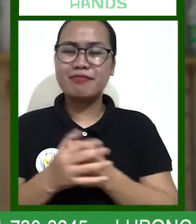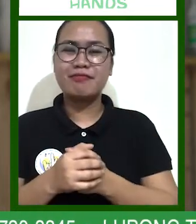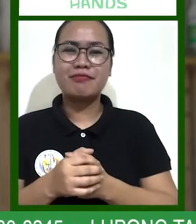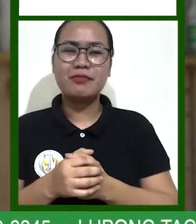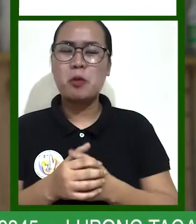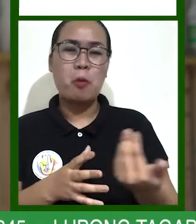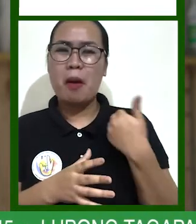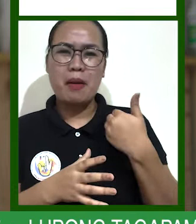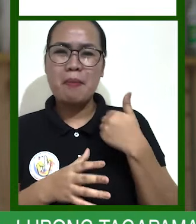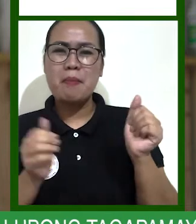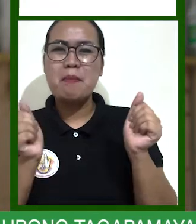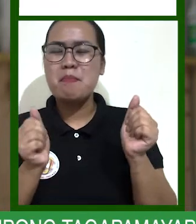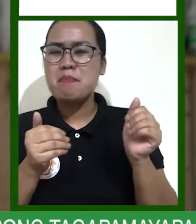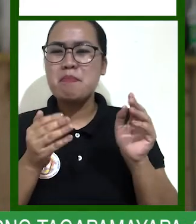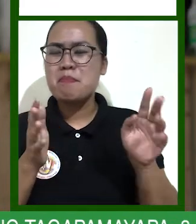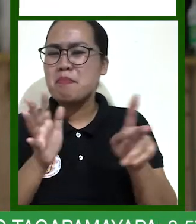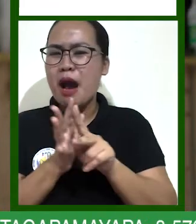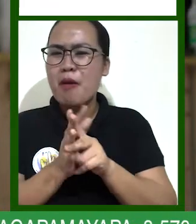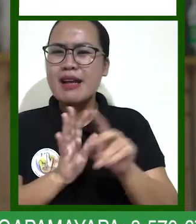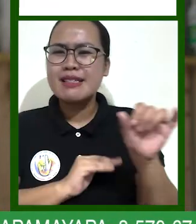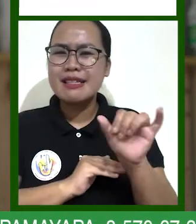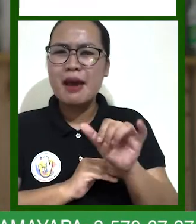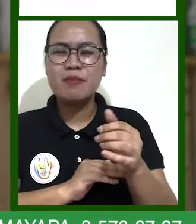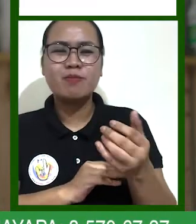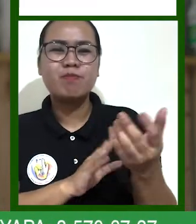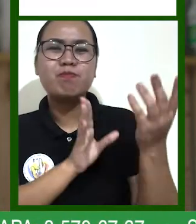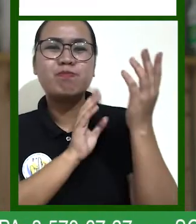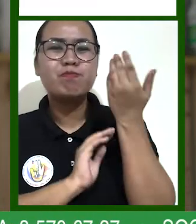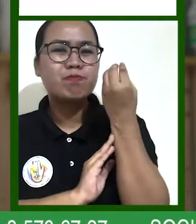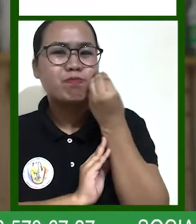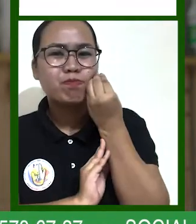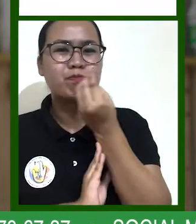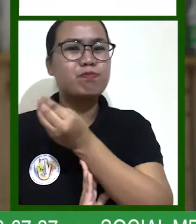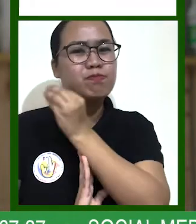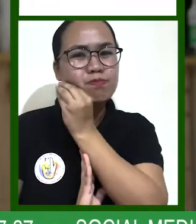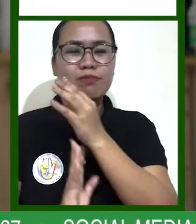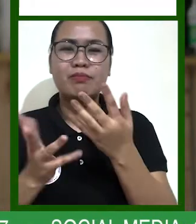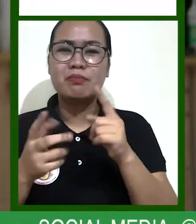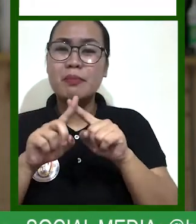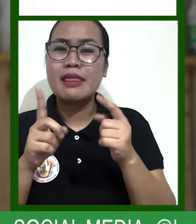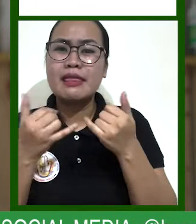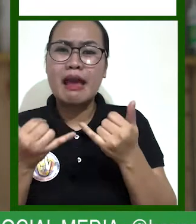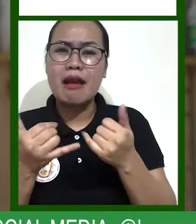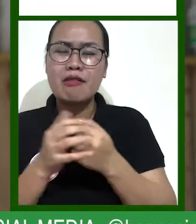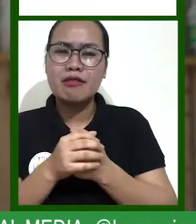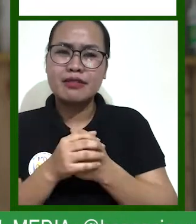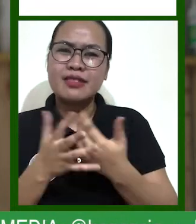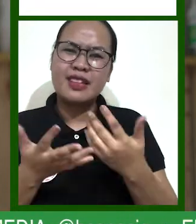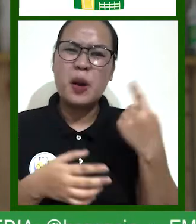makapag beso-beso tulad nung dati. Mano-mano na lang, no? Bless, bless, bless na lang. And again, no, dun sa mga hindi mo